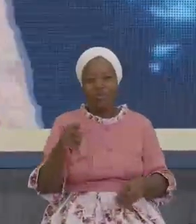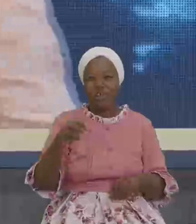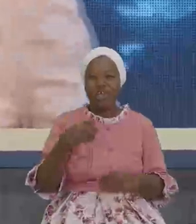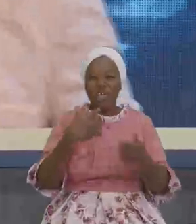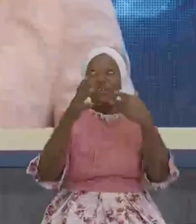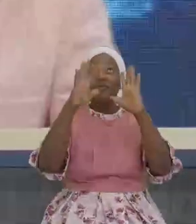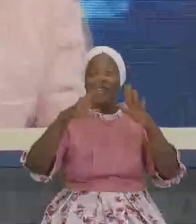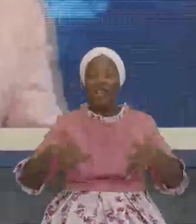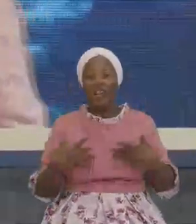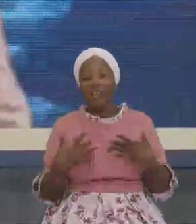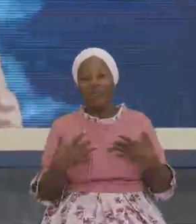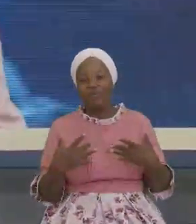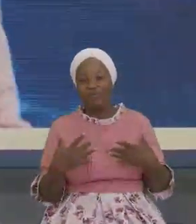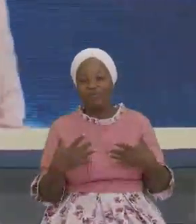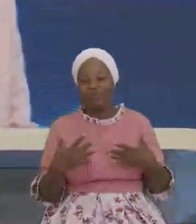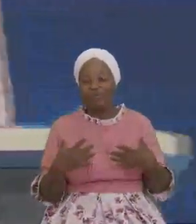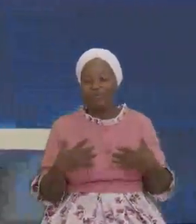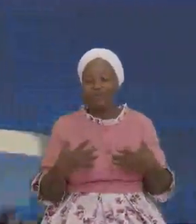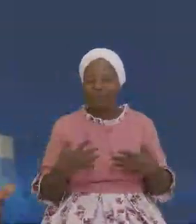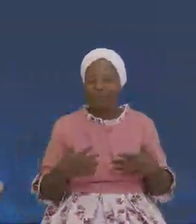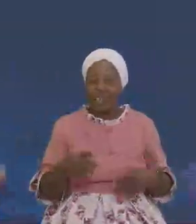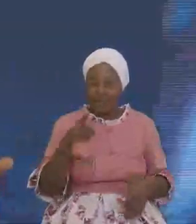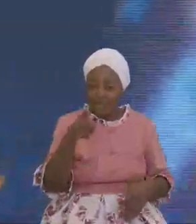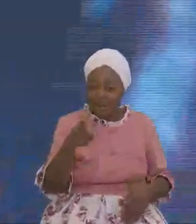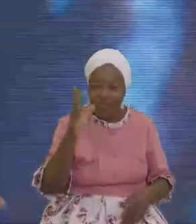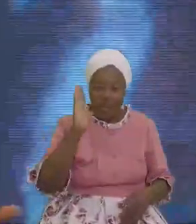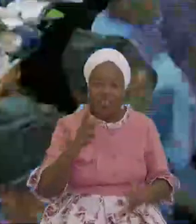en toi la vie du ciel.